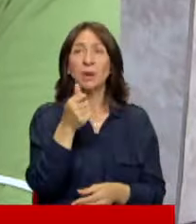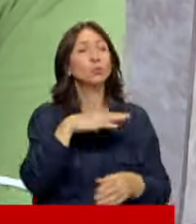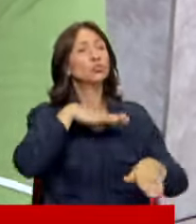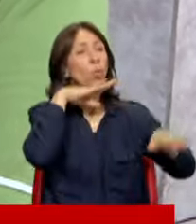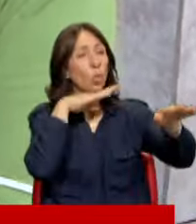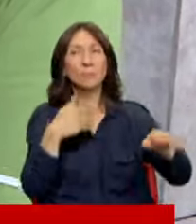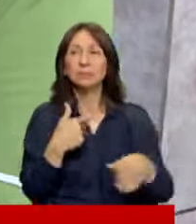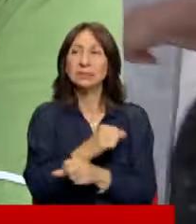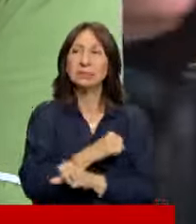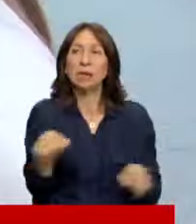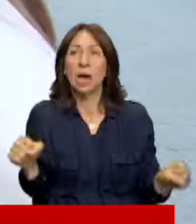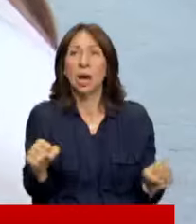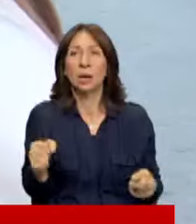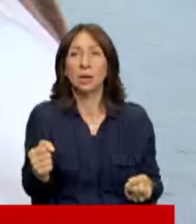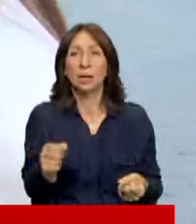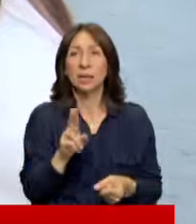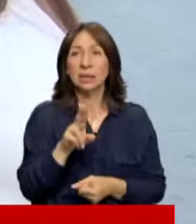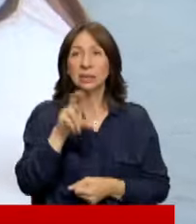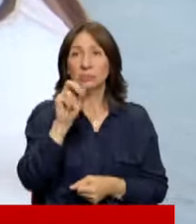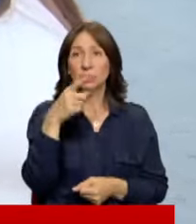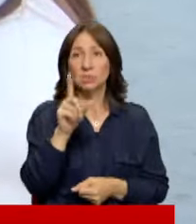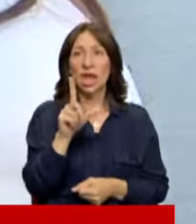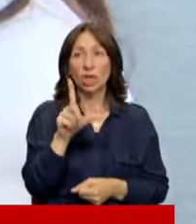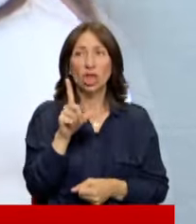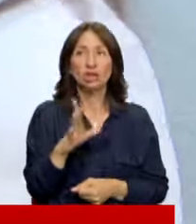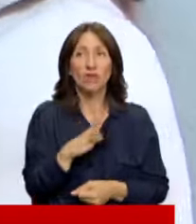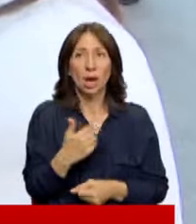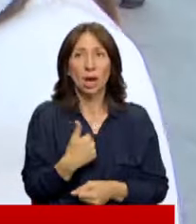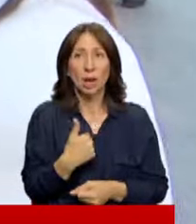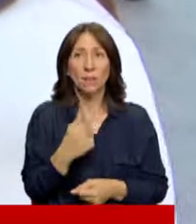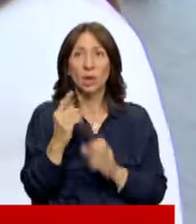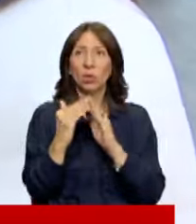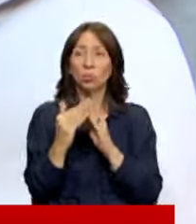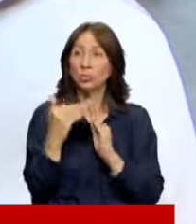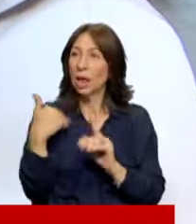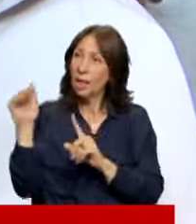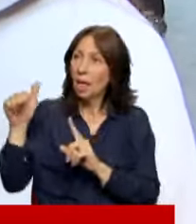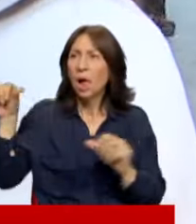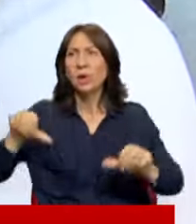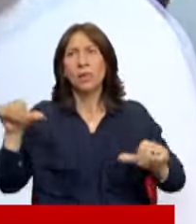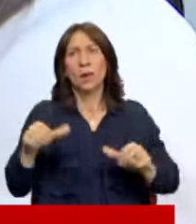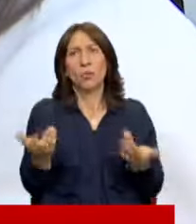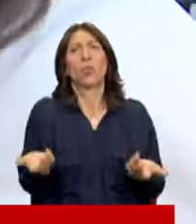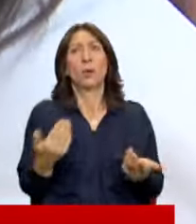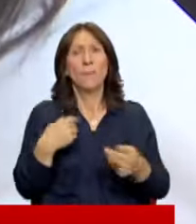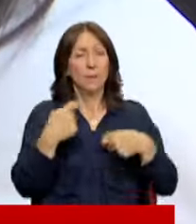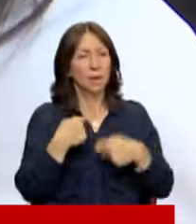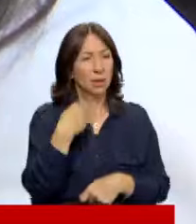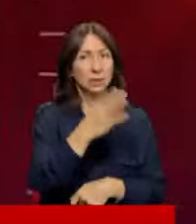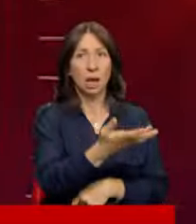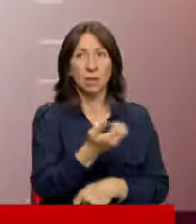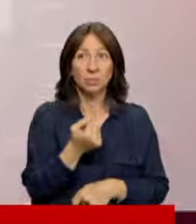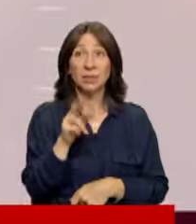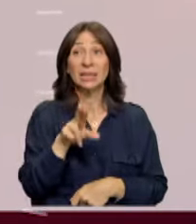doluyor, olan bizler emekli oluyor. 70 bin TL ihtiyacım vardı. Bir komşudan isteyemem, vermez çünkü. Gittim bankadan